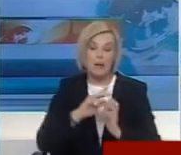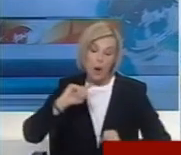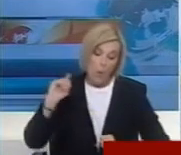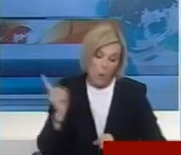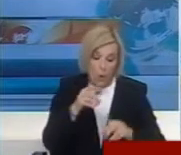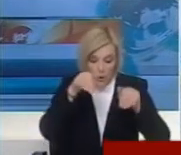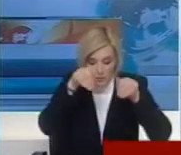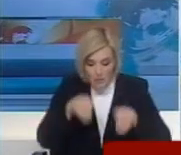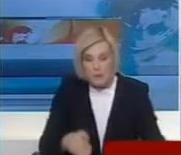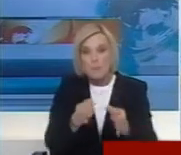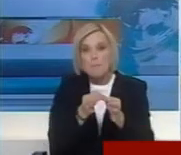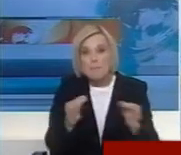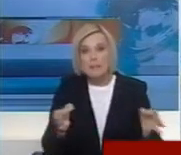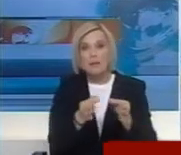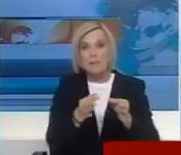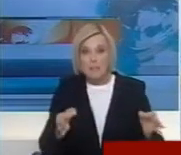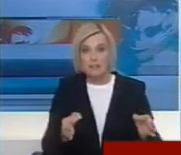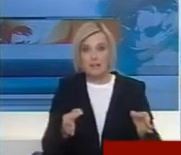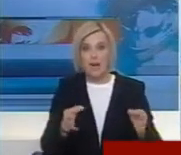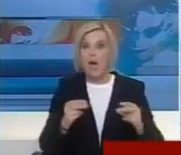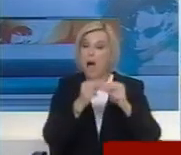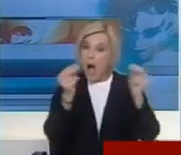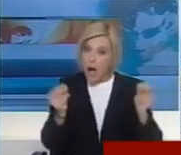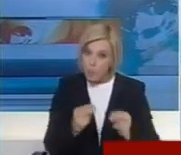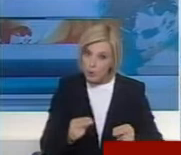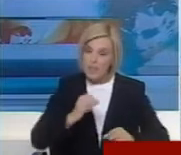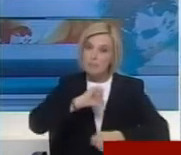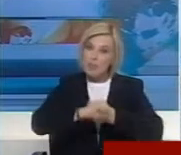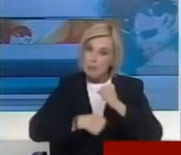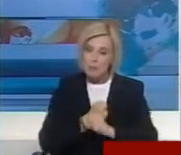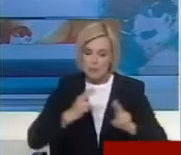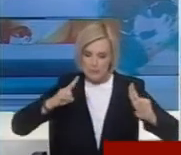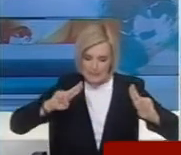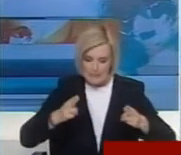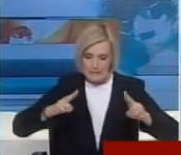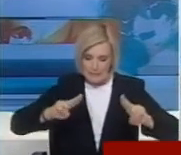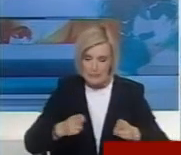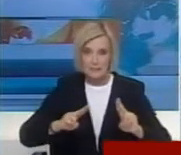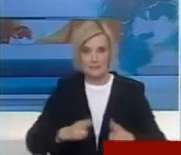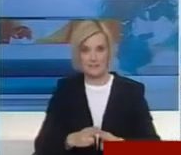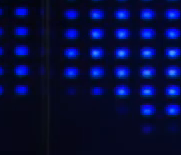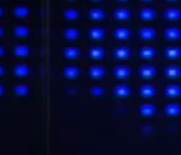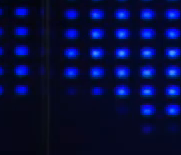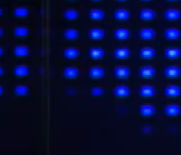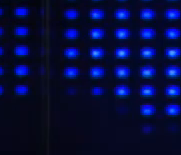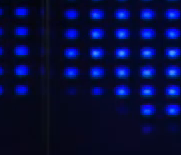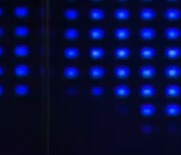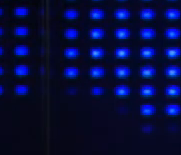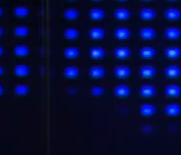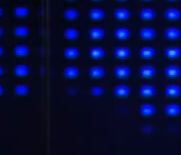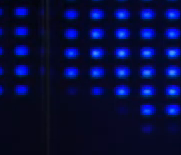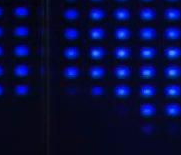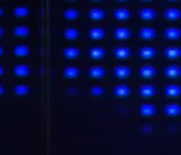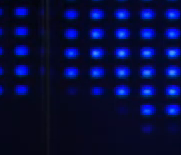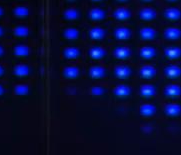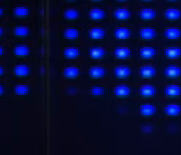δυνατόν περισσότερο μετριασμό των συνεπειών της επιδημίας τις επόμενες εβδομάδες στη χώρα μας. Σας ευχαριστώ.